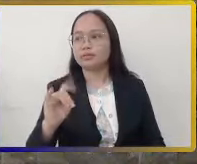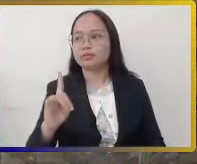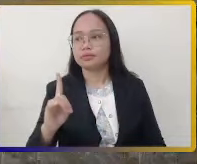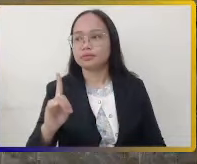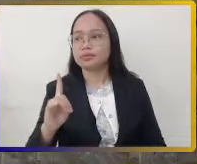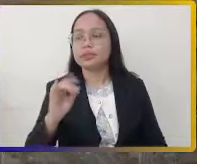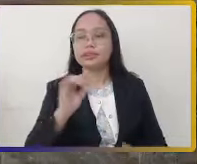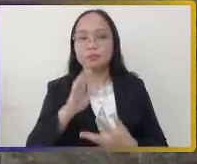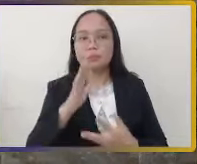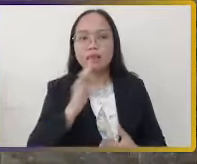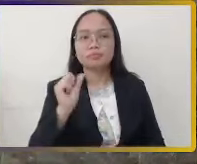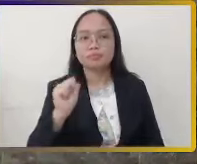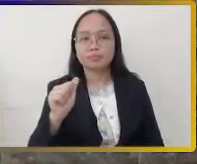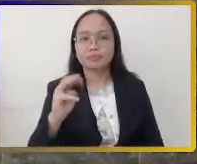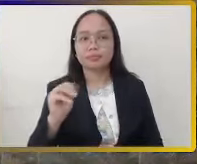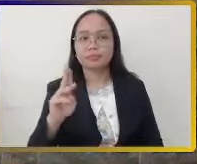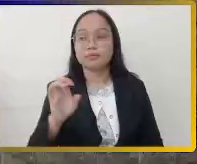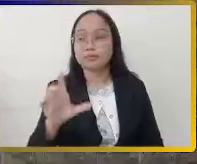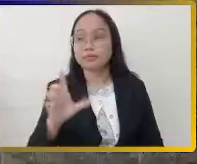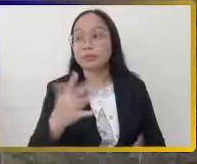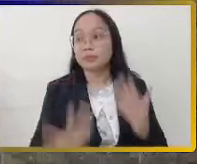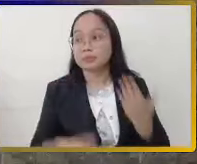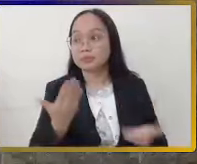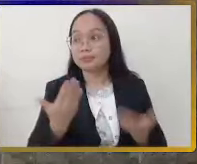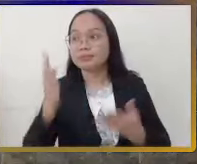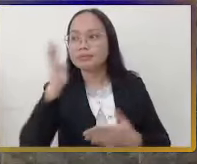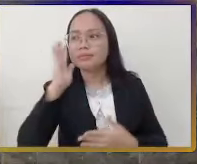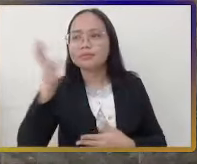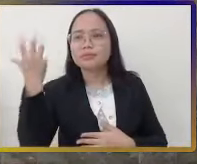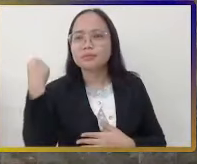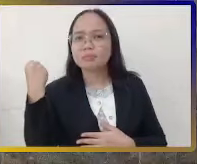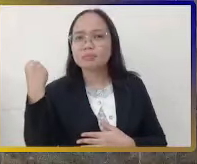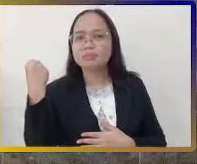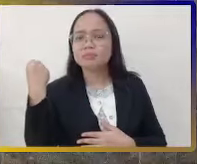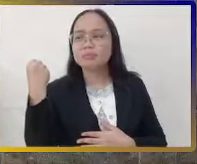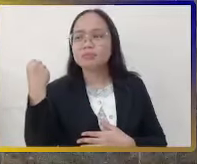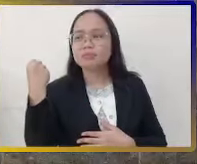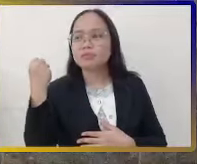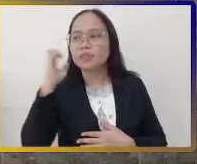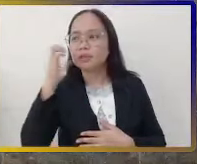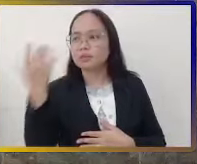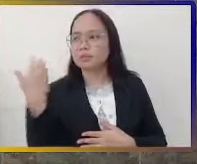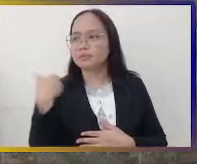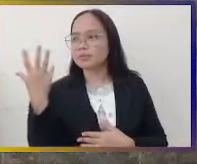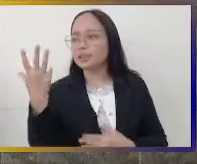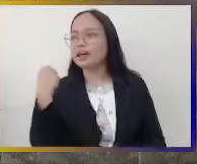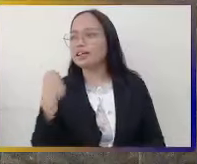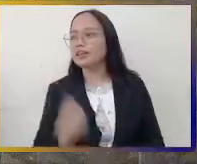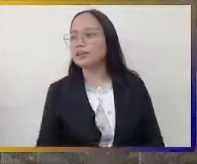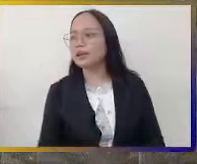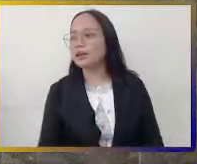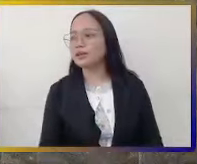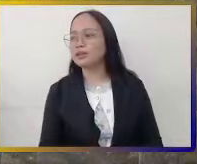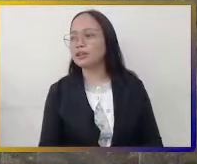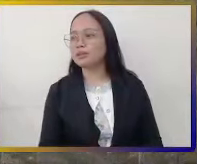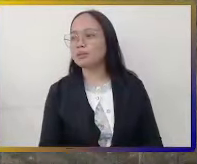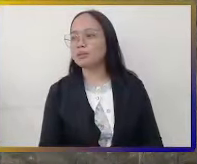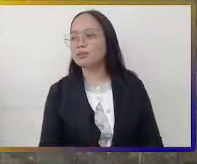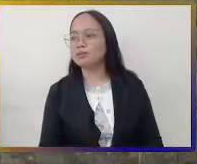ni Samuel. Probably he was, wala mong liwanag, but he was young. And